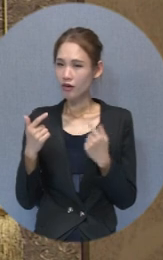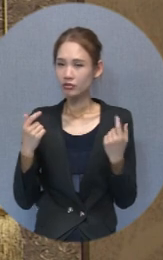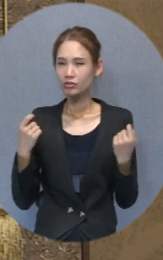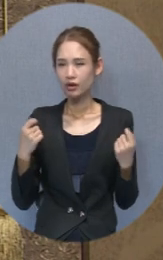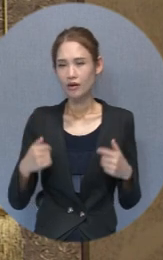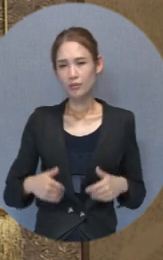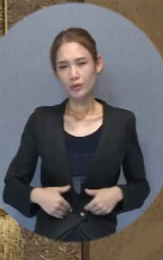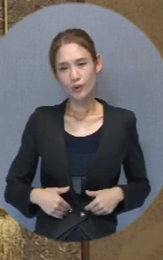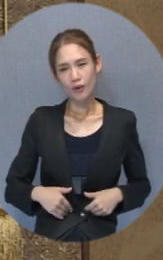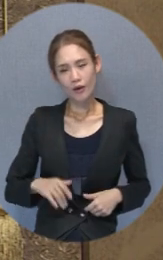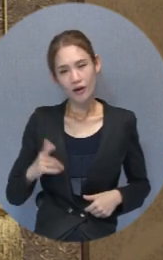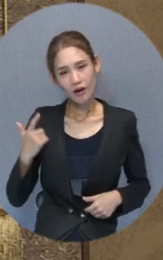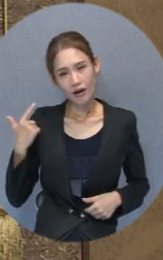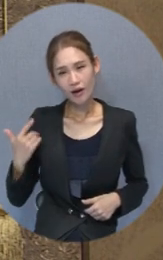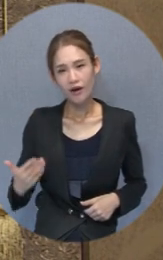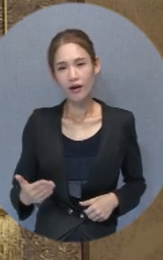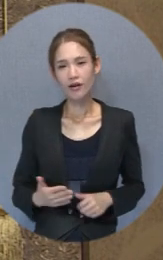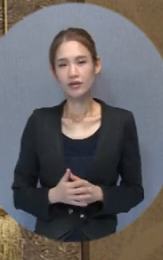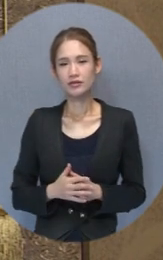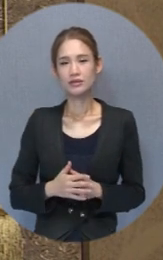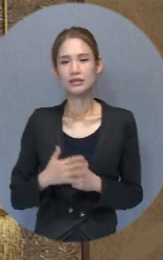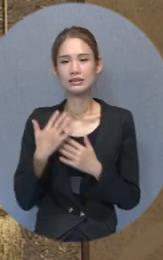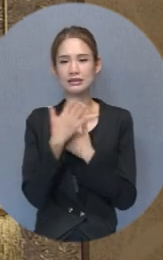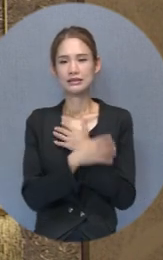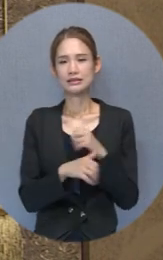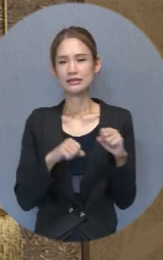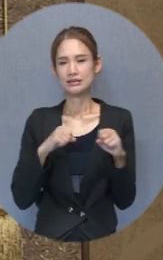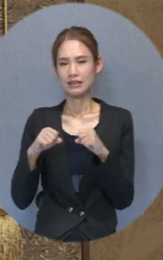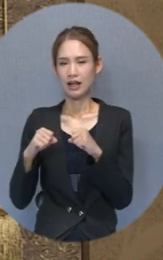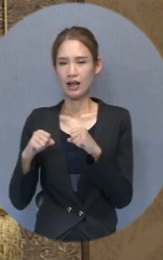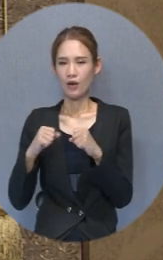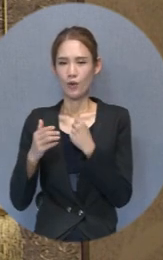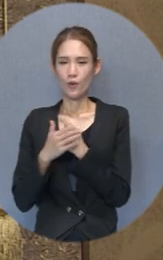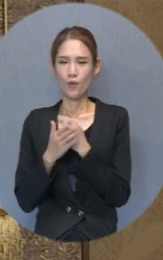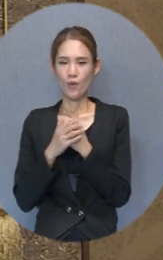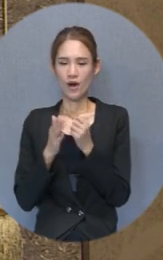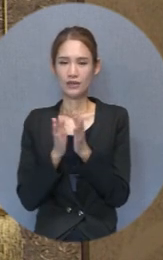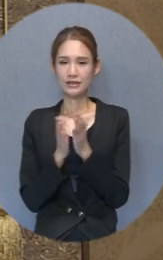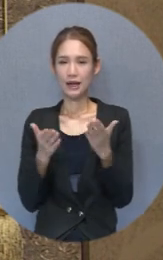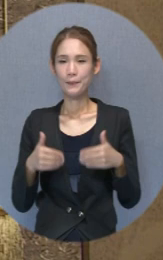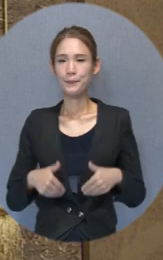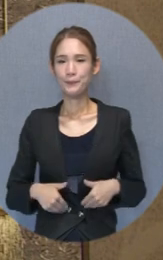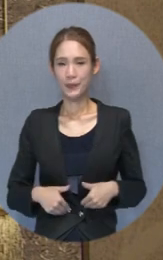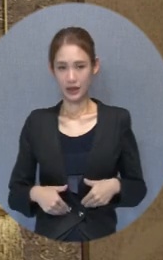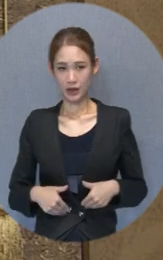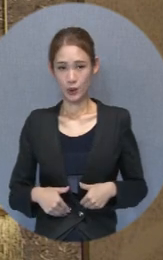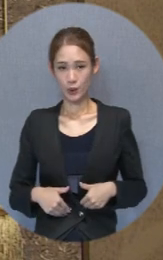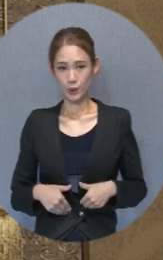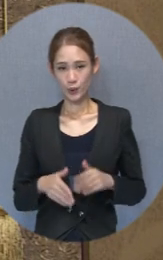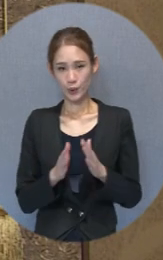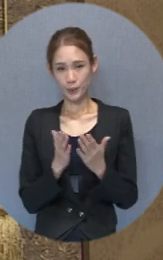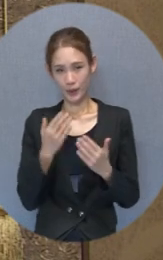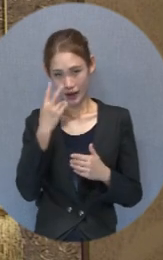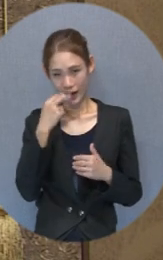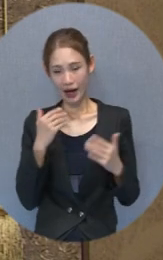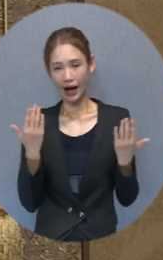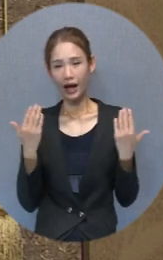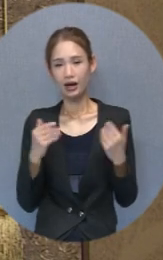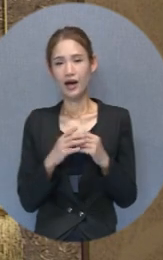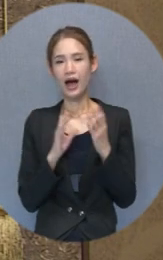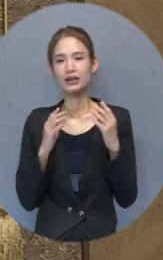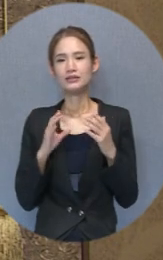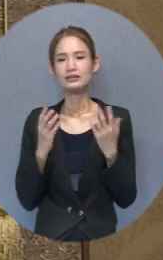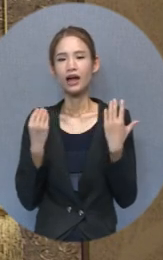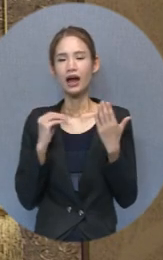그게 아니고 신체 활동을 도와주는 책이 필요하다. 네, 맹학교에 아이들이 처음 입학을 하면은